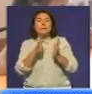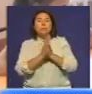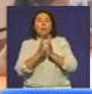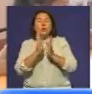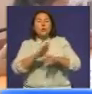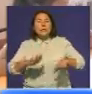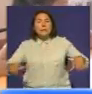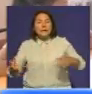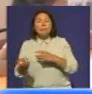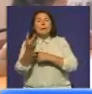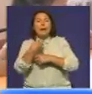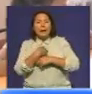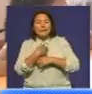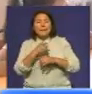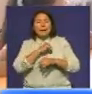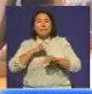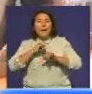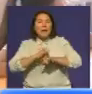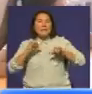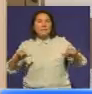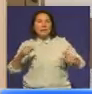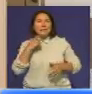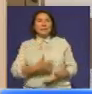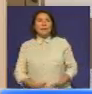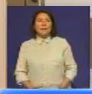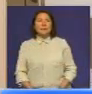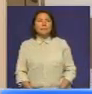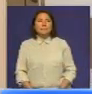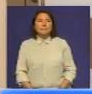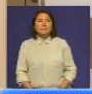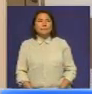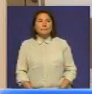посвятить свои летние каникулы саморазвитию.